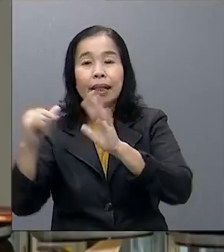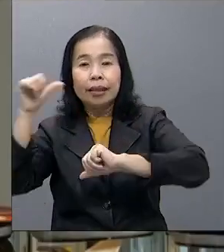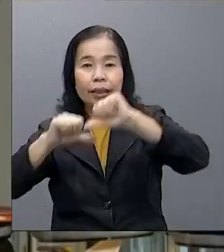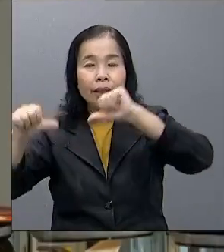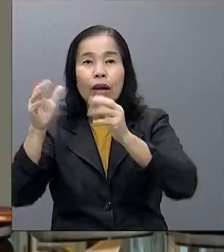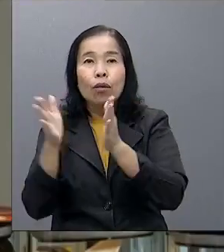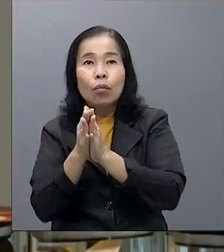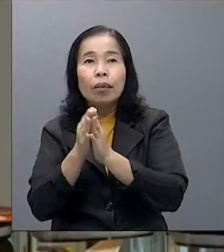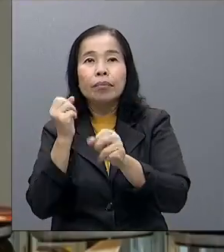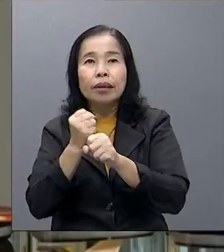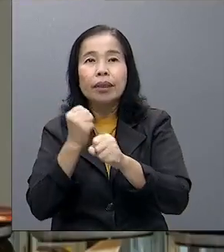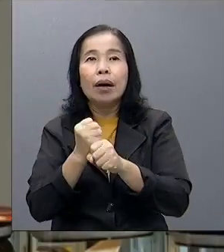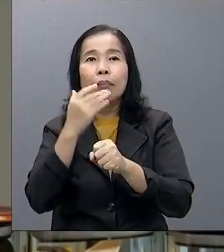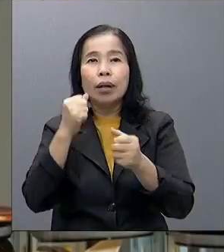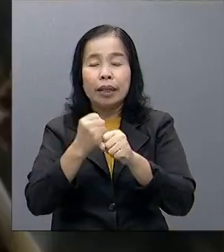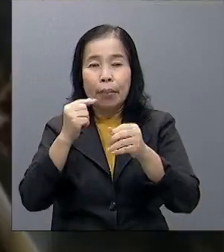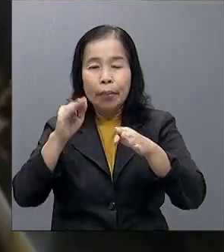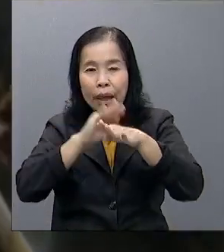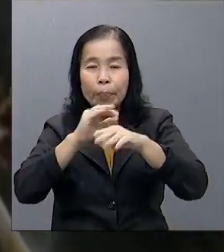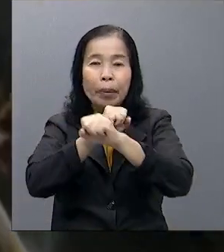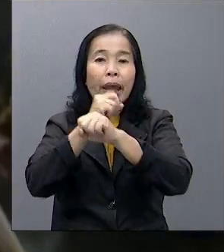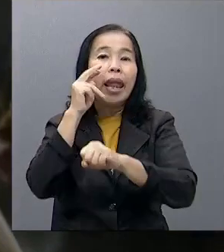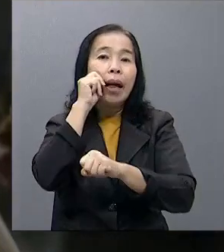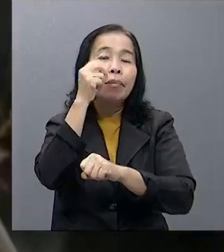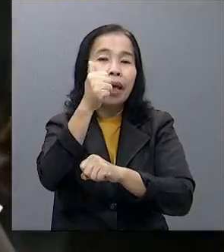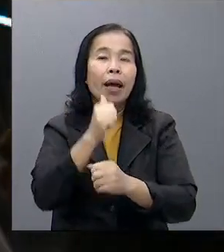ฉีดบนลังเพื่อให้มันมีคุณสมบัติกันน้ำนะครับ